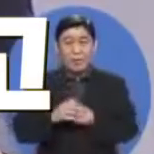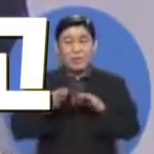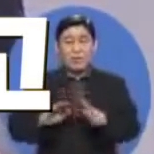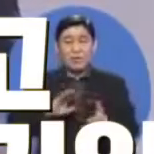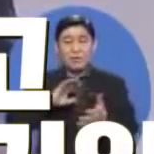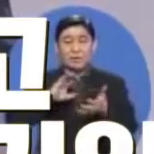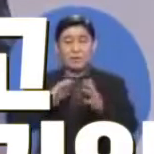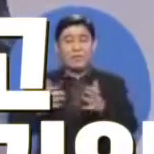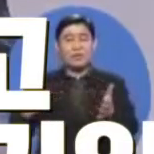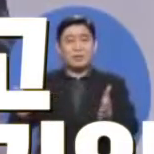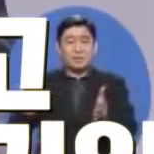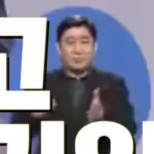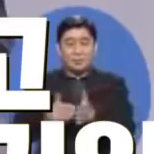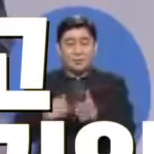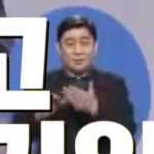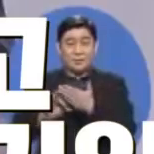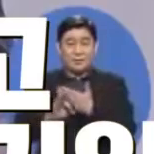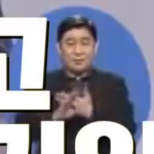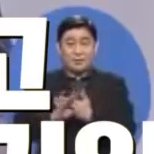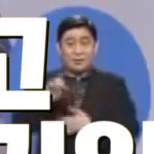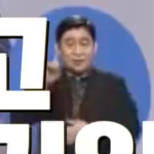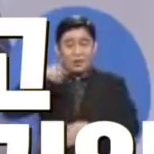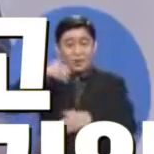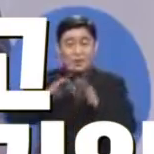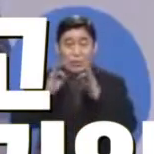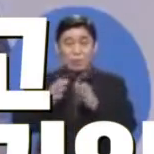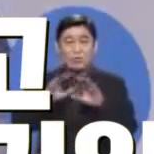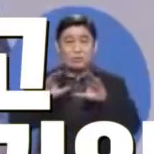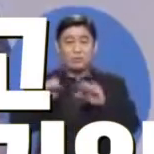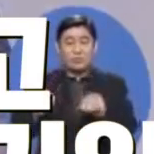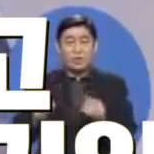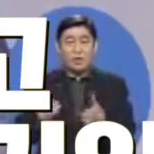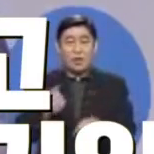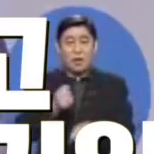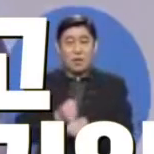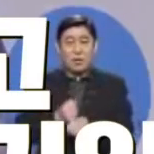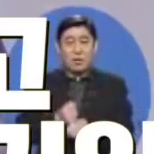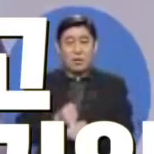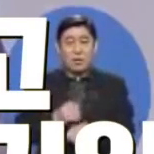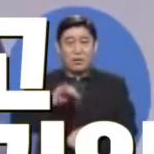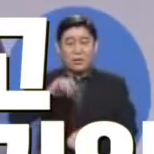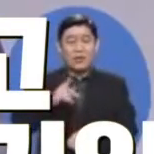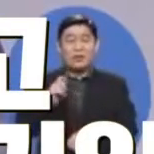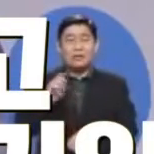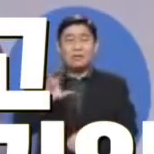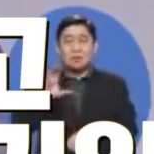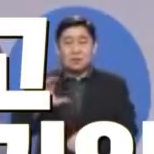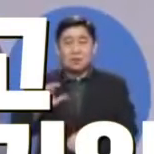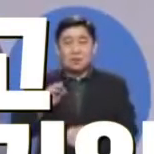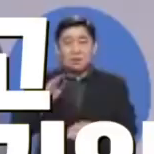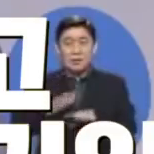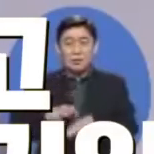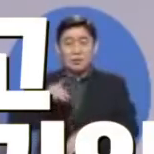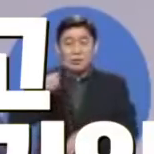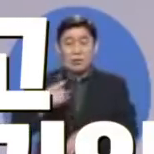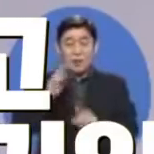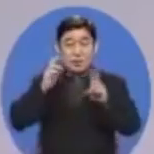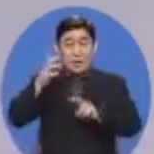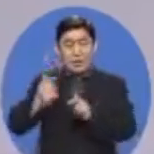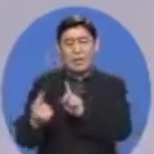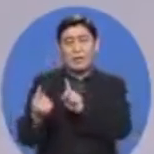오늘 토론회를 마치면 저는 내일 선거운동을 중단하고 JTBC 손석희 사장을 만나러